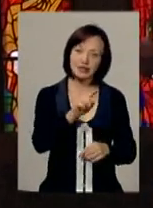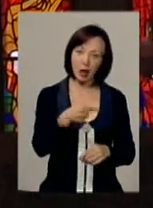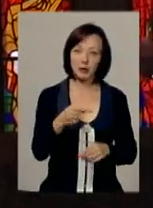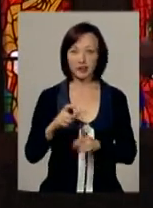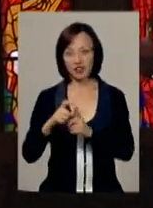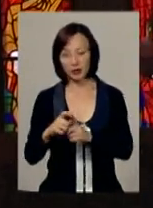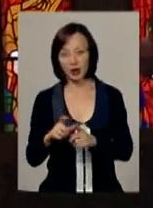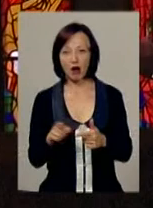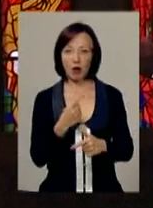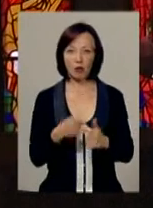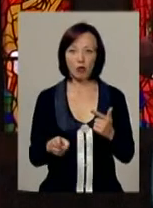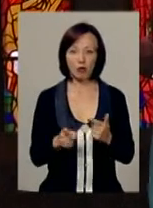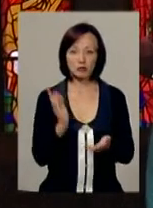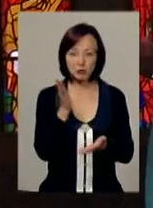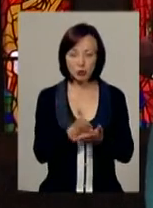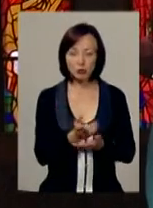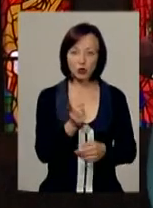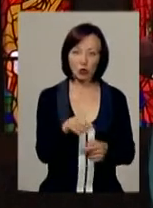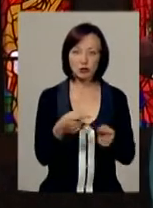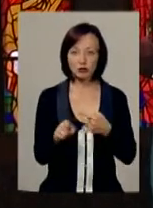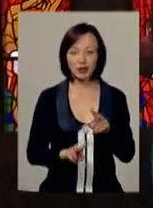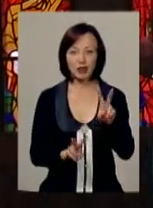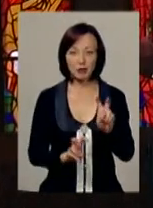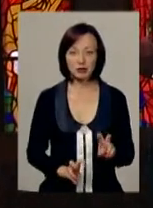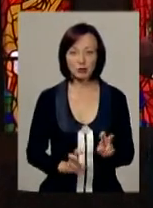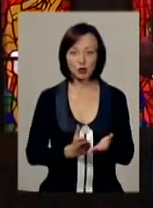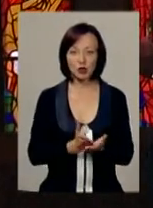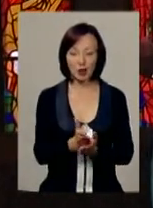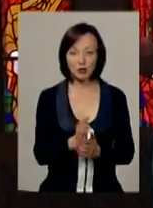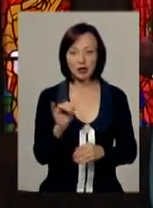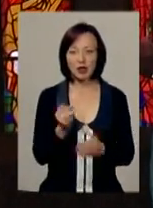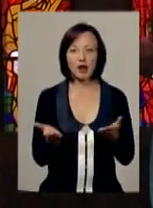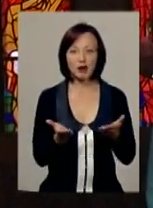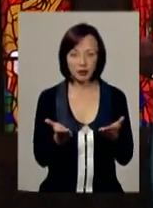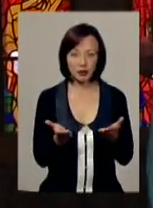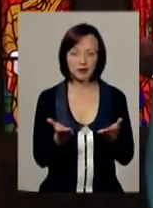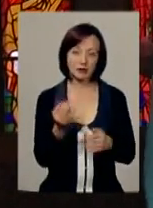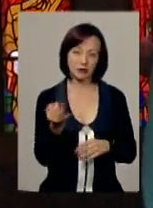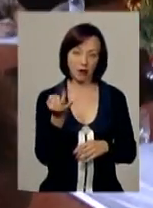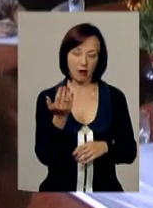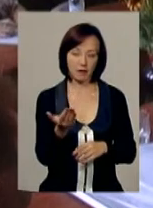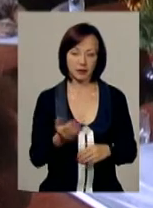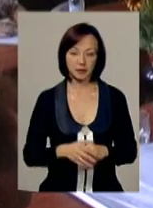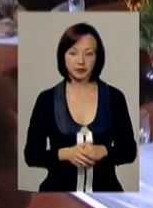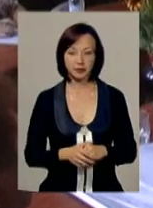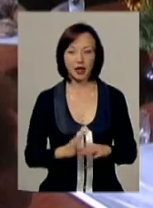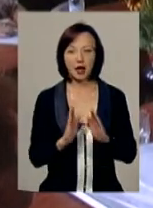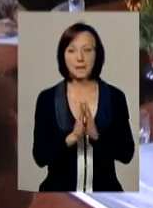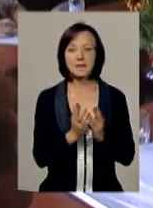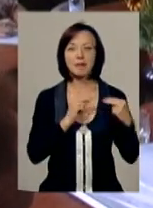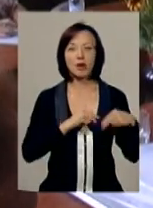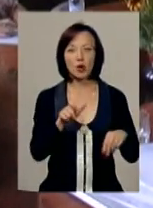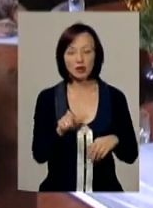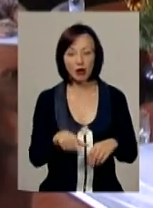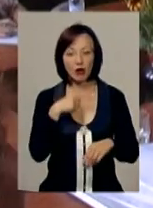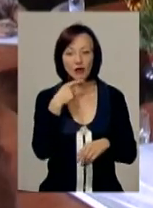інформацію безпосередньо по тому чи іншому тематичному напрямку, який її цікавить. Бібліотекарі запевняють, що